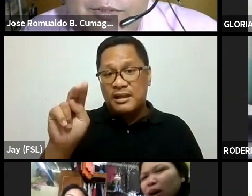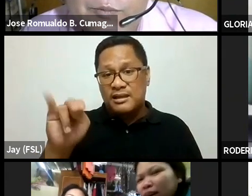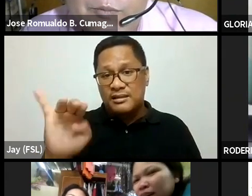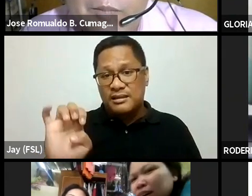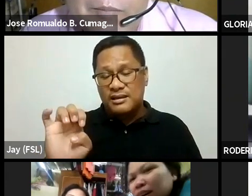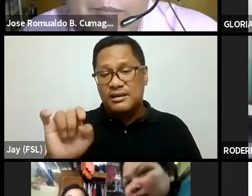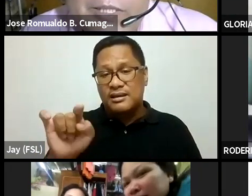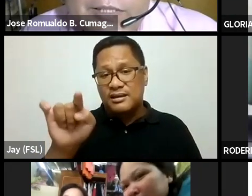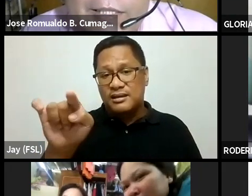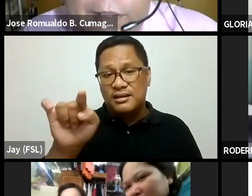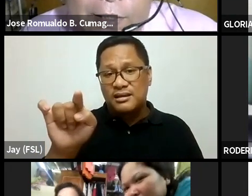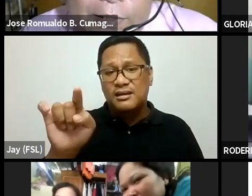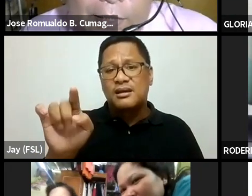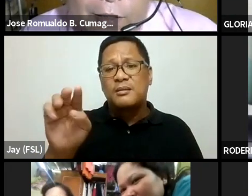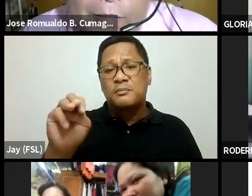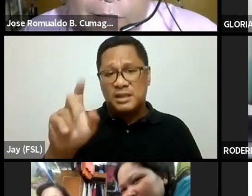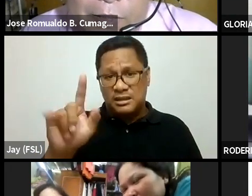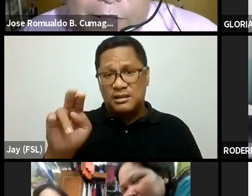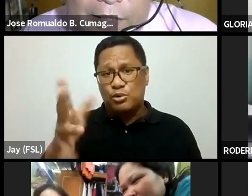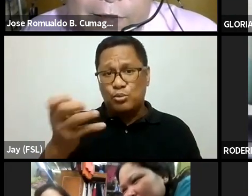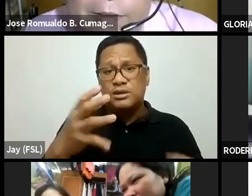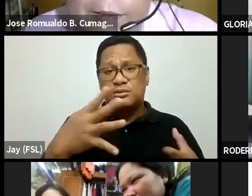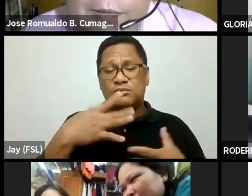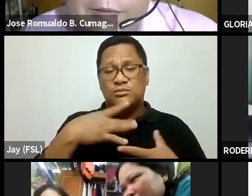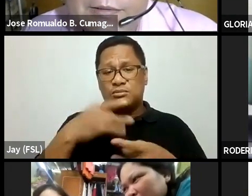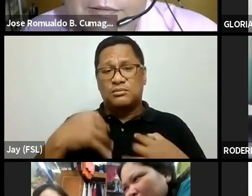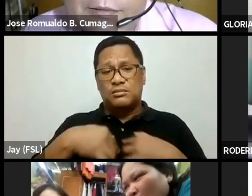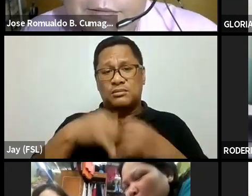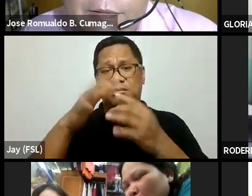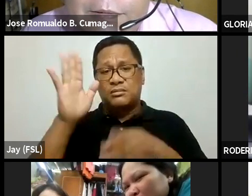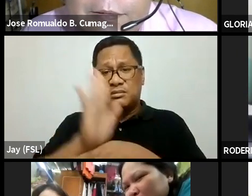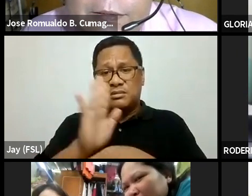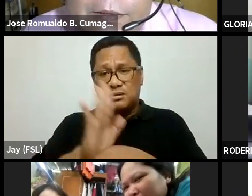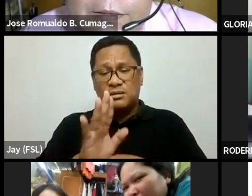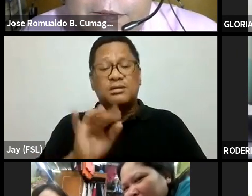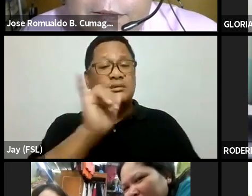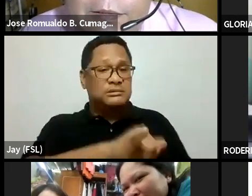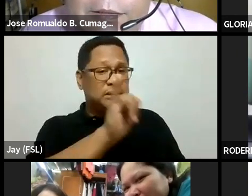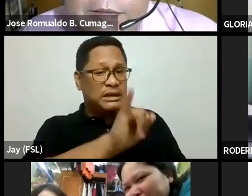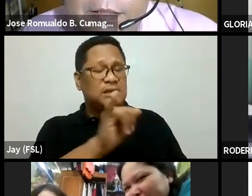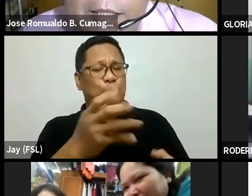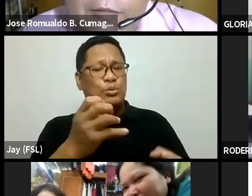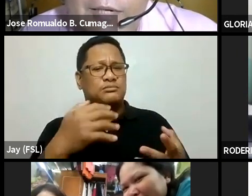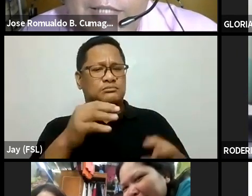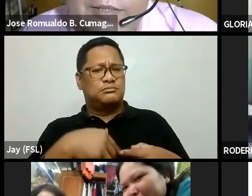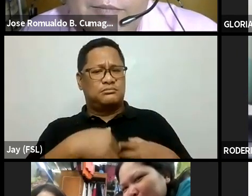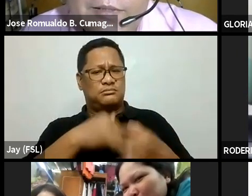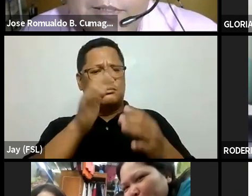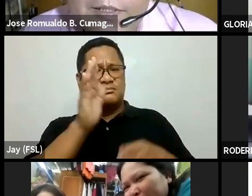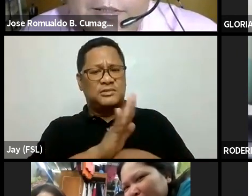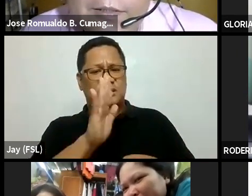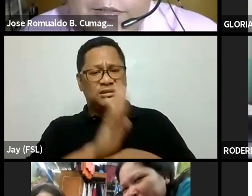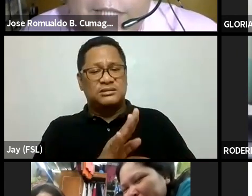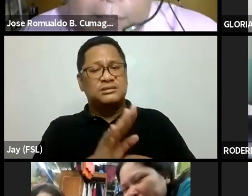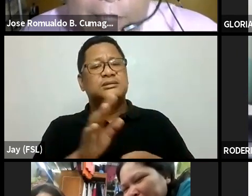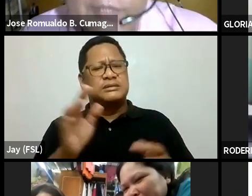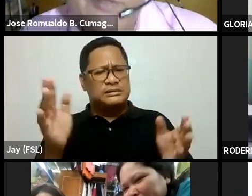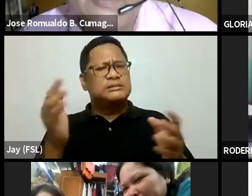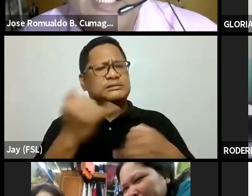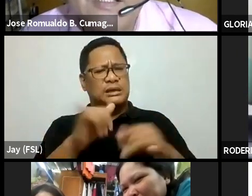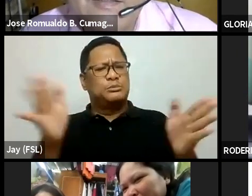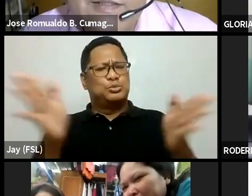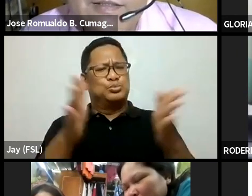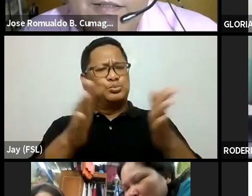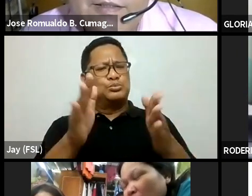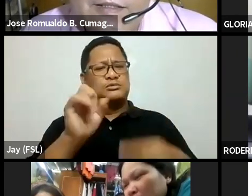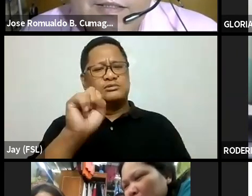Melanie, anong gusto mo bang mag-business? Interesado ka mag-business? Opo, sana. Sari-sari store. Anong klase?